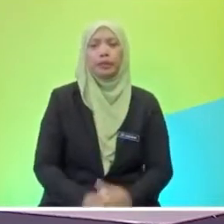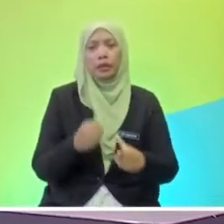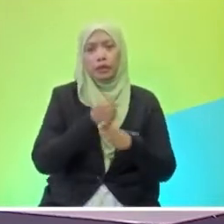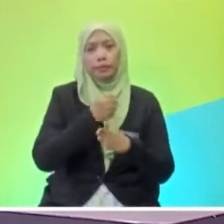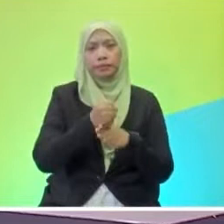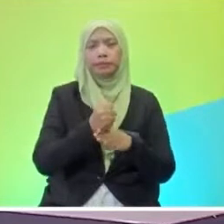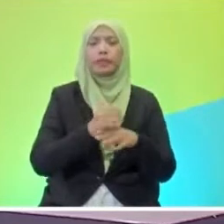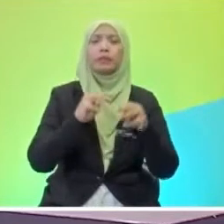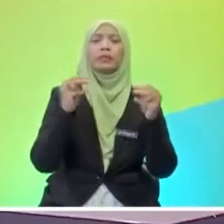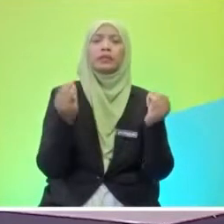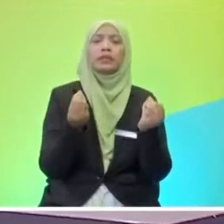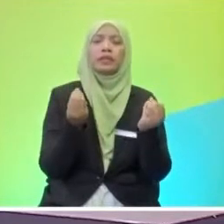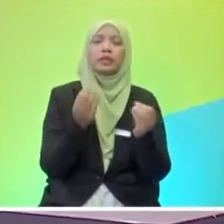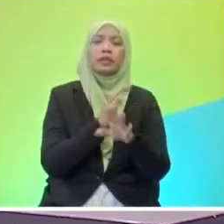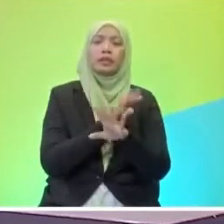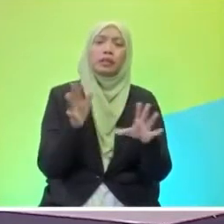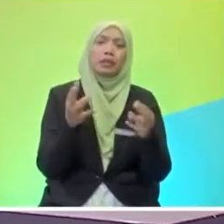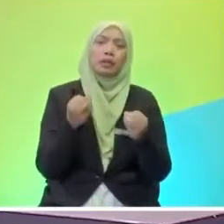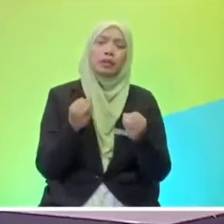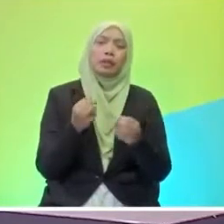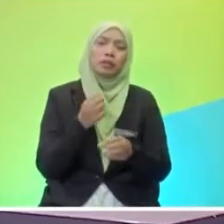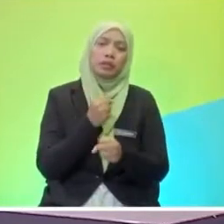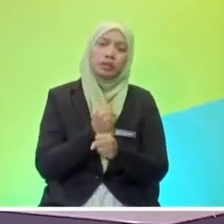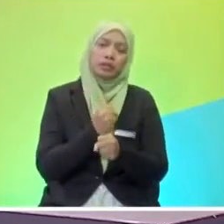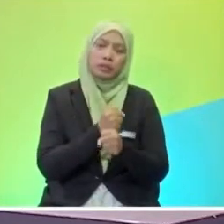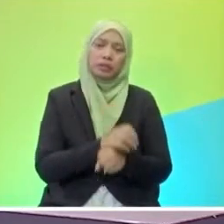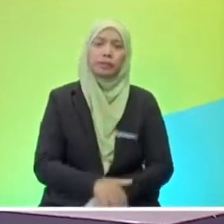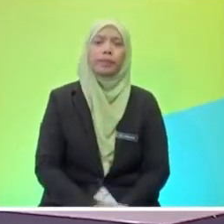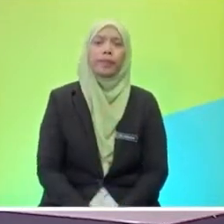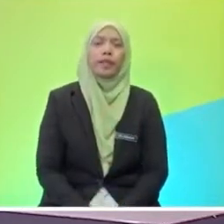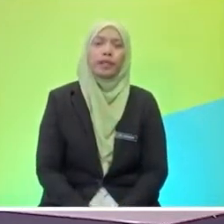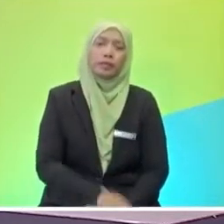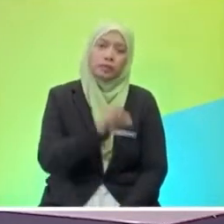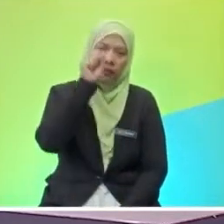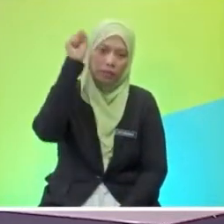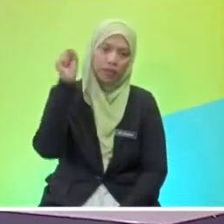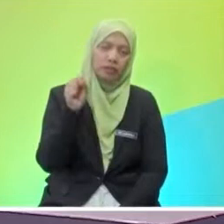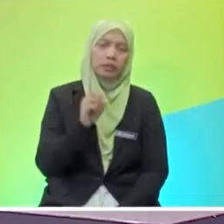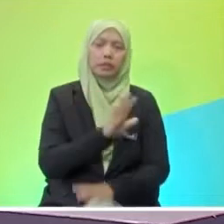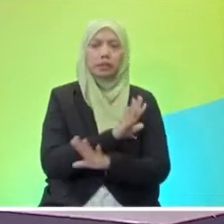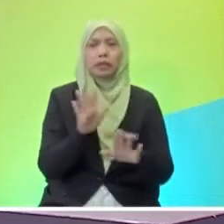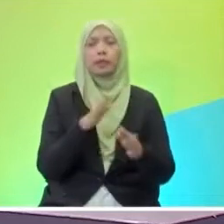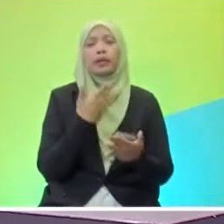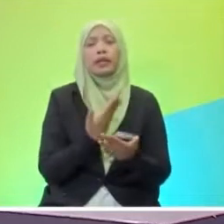masyarakat tidak saya sedang menjala kekejar dan rutin harian Oke kalau suasana tak baik